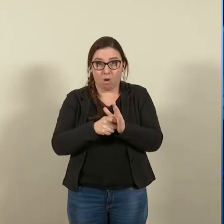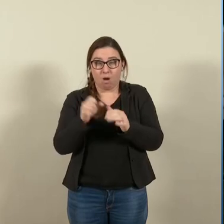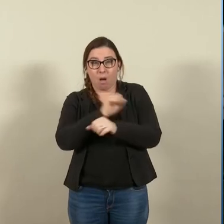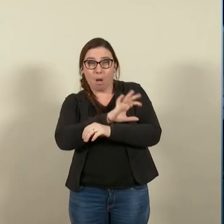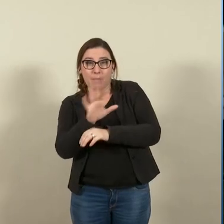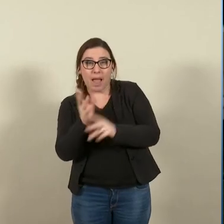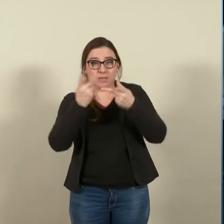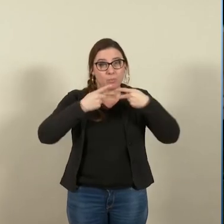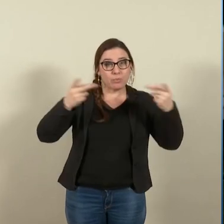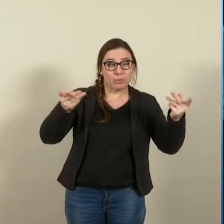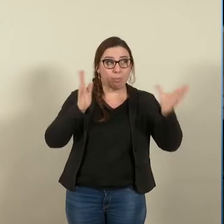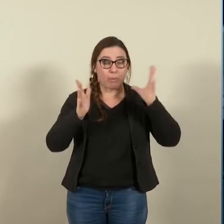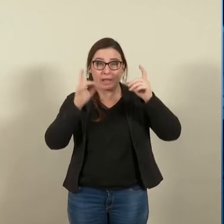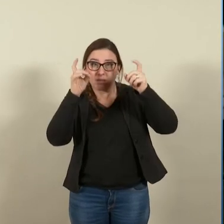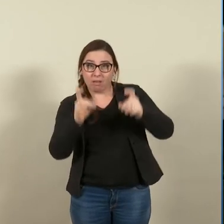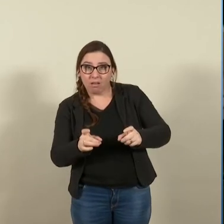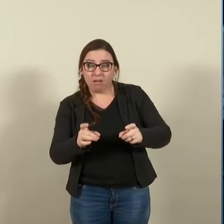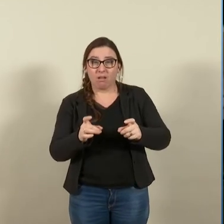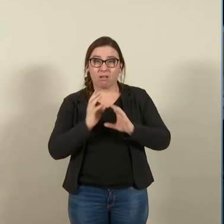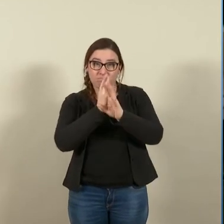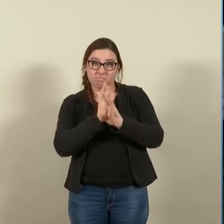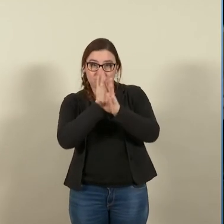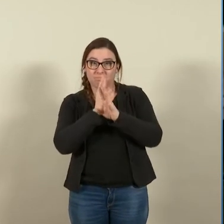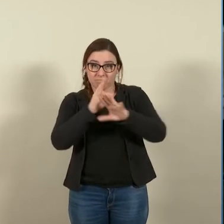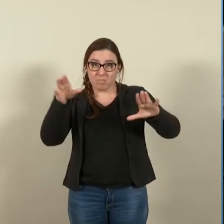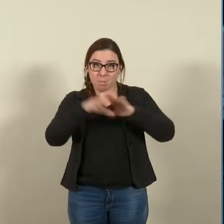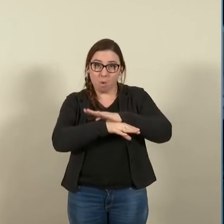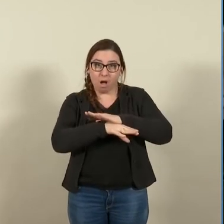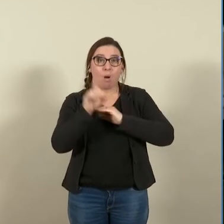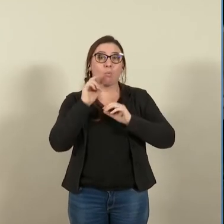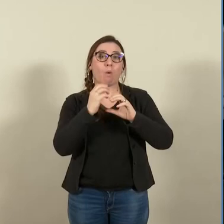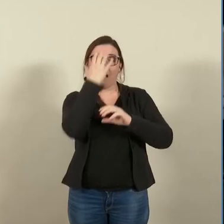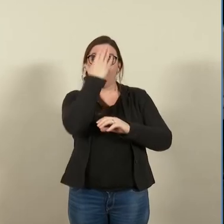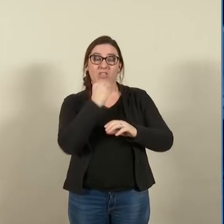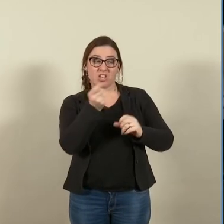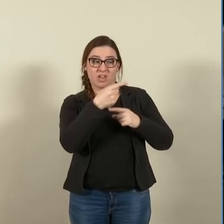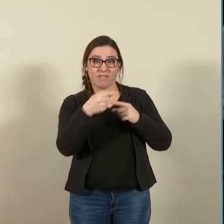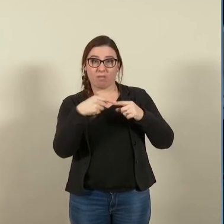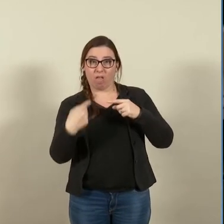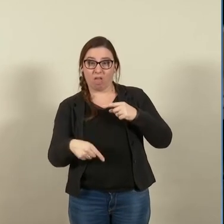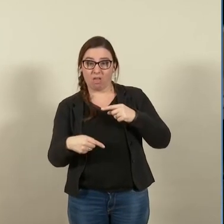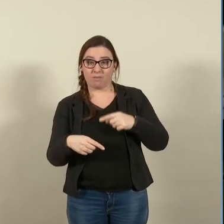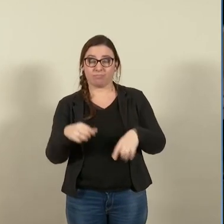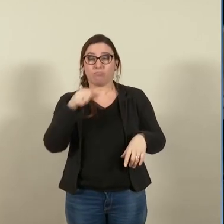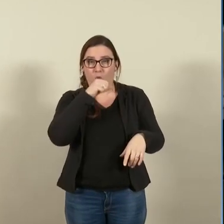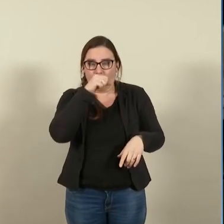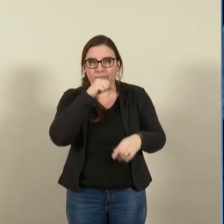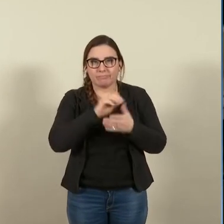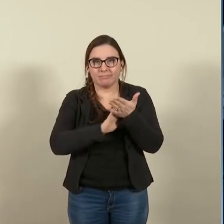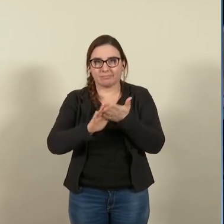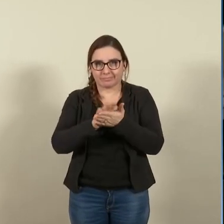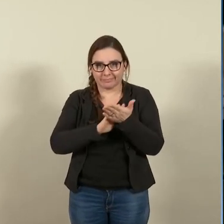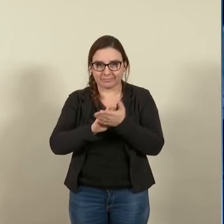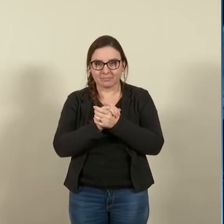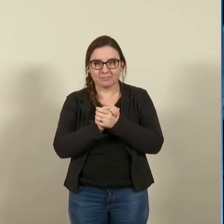révélait les possibles diminutions de fréquence des lignes TGV déficitaires elle pardon